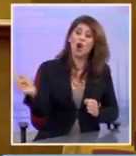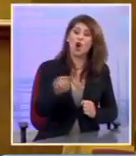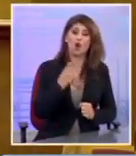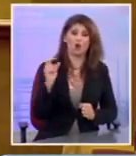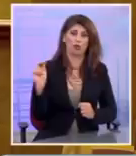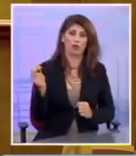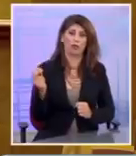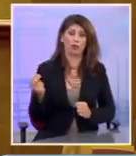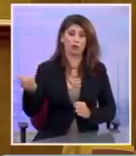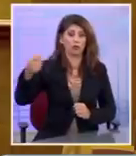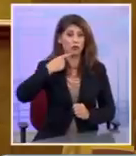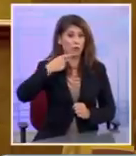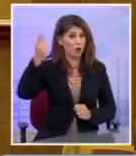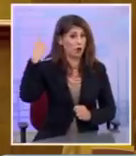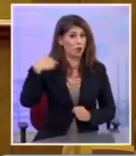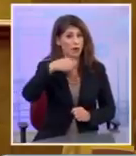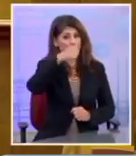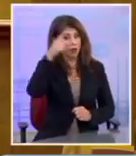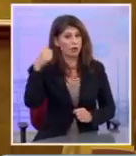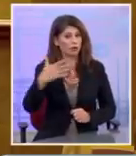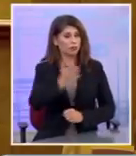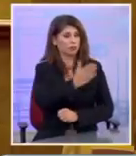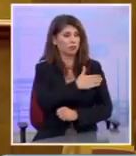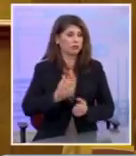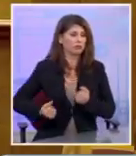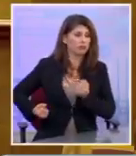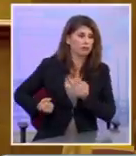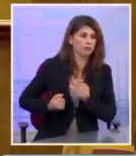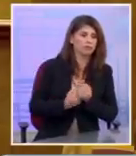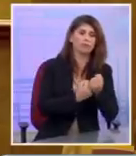το προηγούμενο καλοκαίρι έβαλαν πλάτη